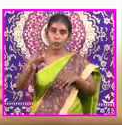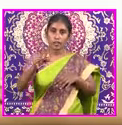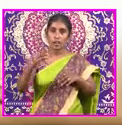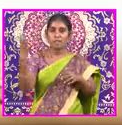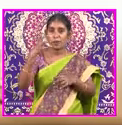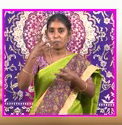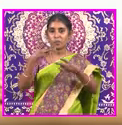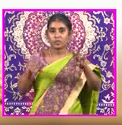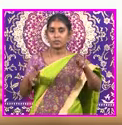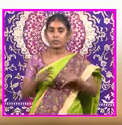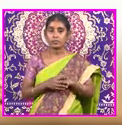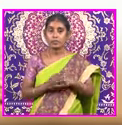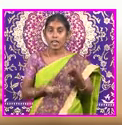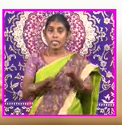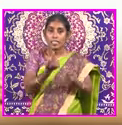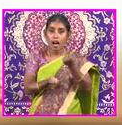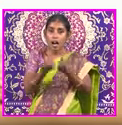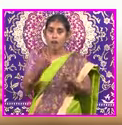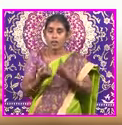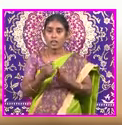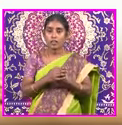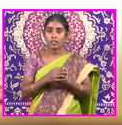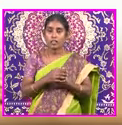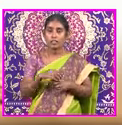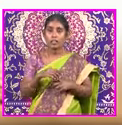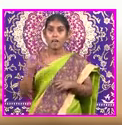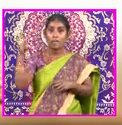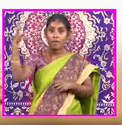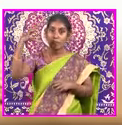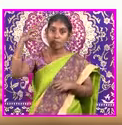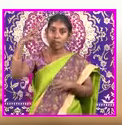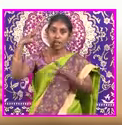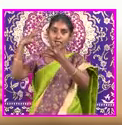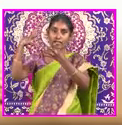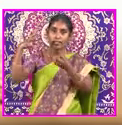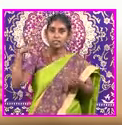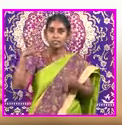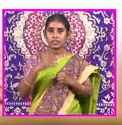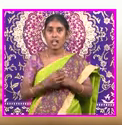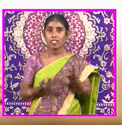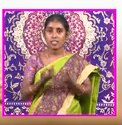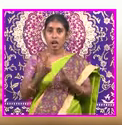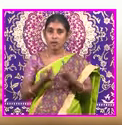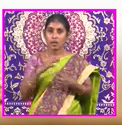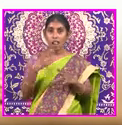இருக்கு. ஸோ இவை அனைத்துமே ஓரிடத்தில் நிலவக்கூடிய வெப்பநிலையை